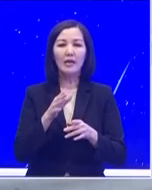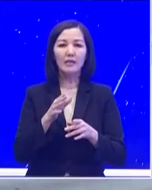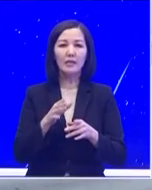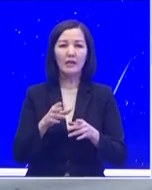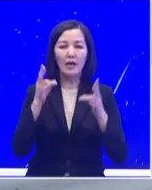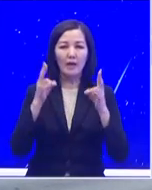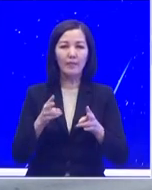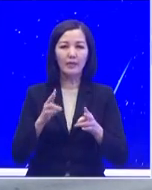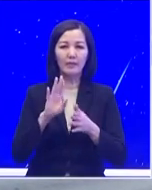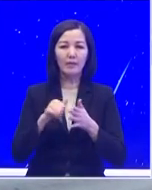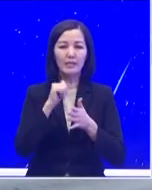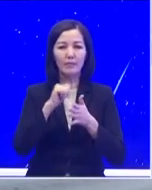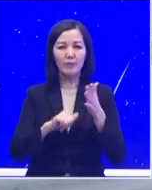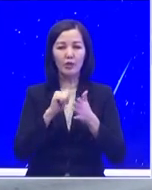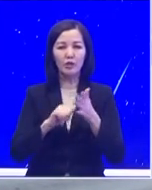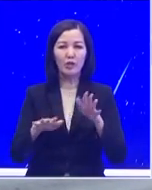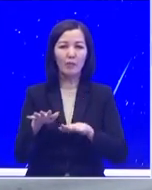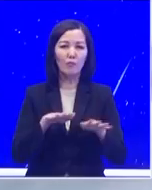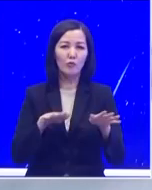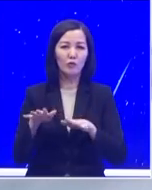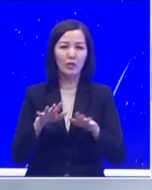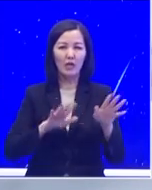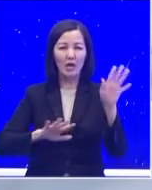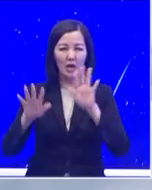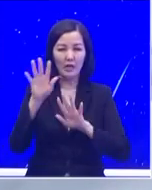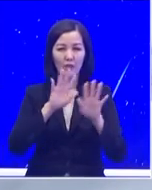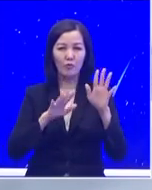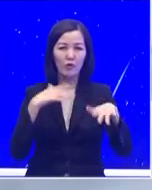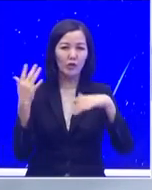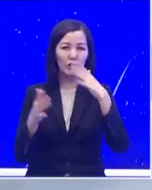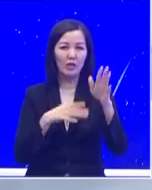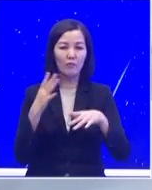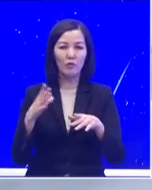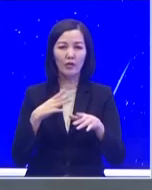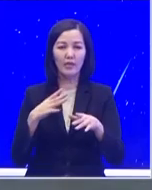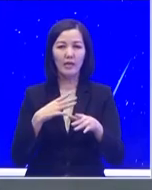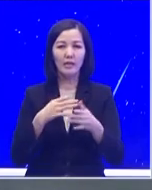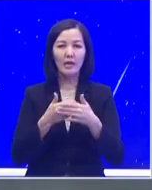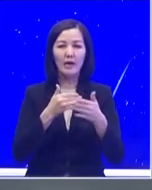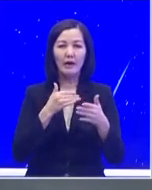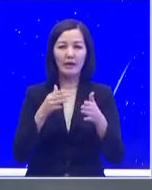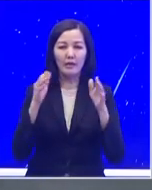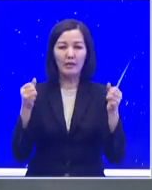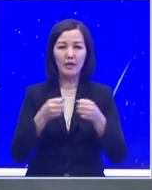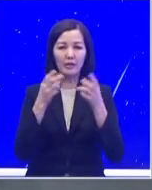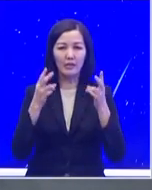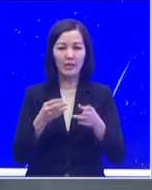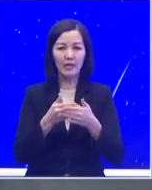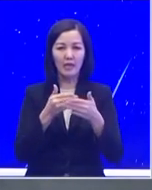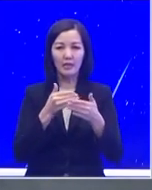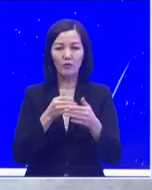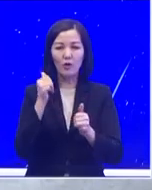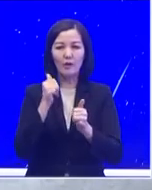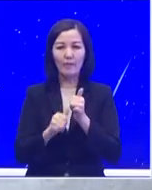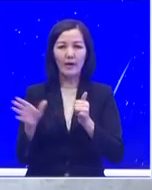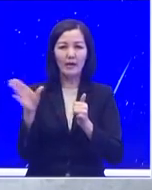Апаттың негізгі себептері мұз, қарлы боран мен жүргізушілердің қарапайым өрескелдігі. Қайғылы жағдайлардың алдын алу мақсатында құтқарушылар күн сайын